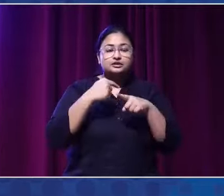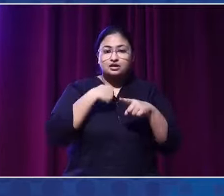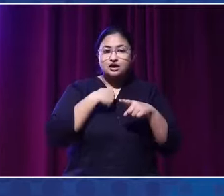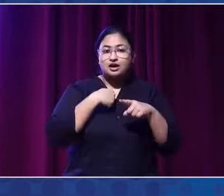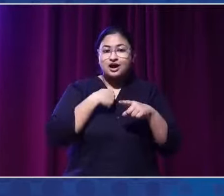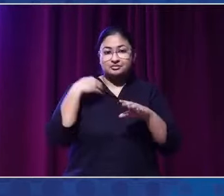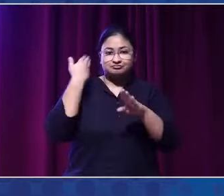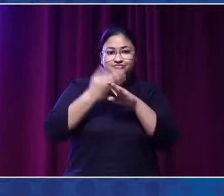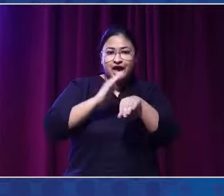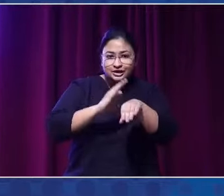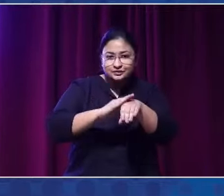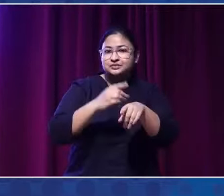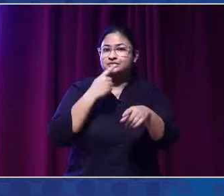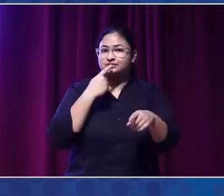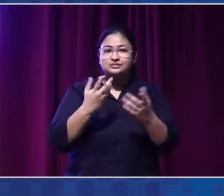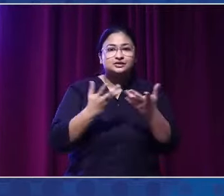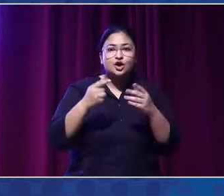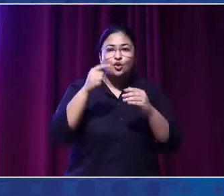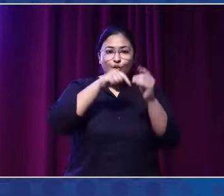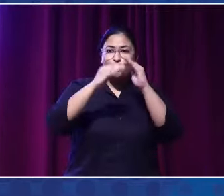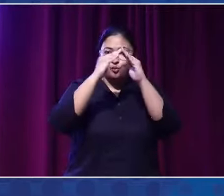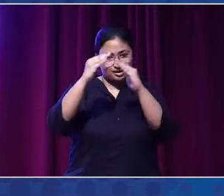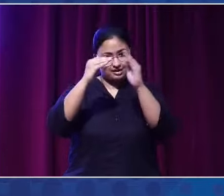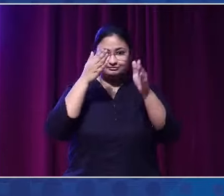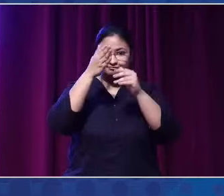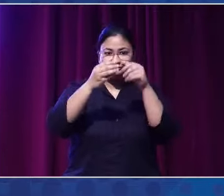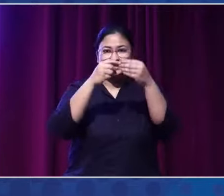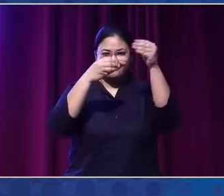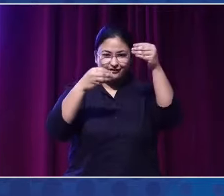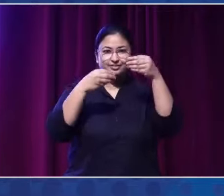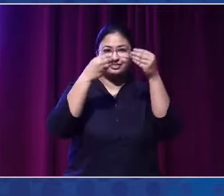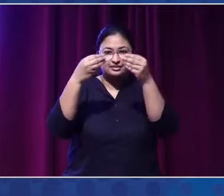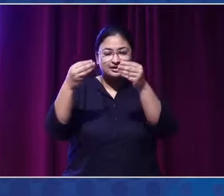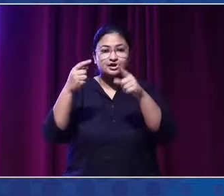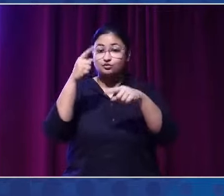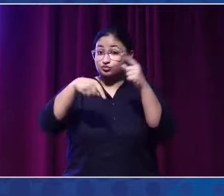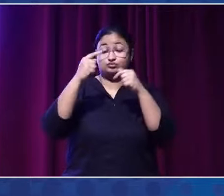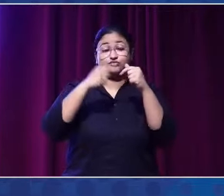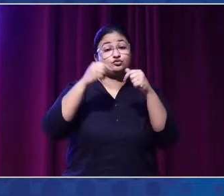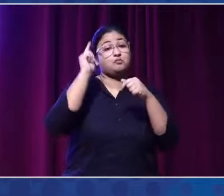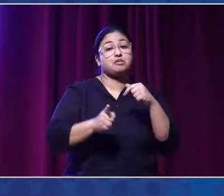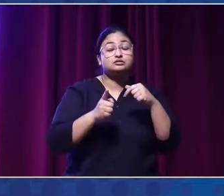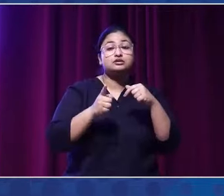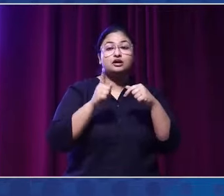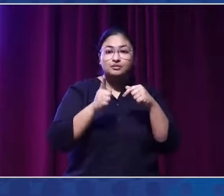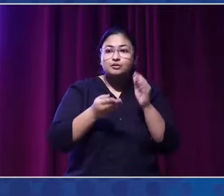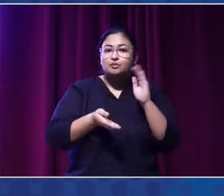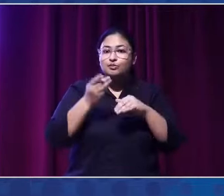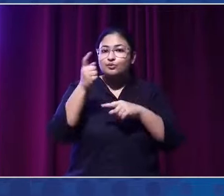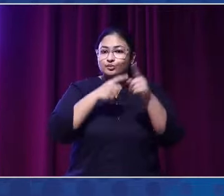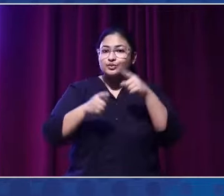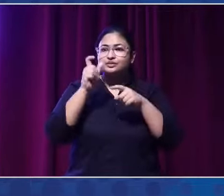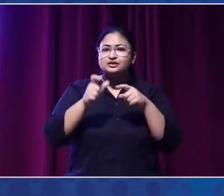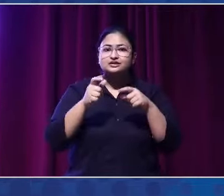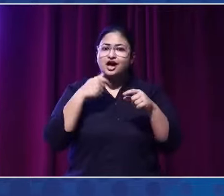है कि जब हमने सबके घर में पर्ची बांटी कि आपको 12D भरना है, लेकिन मेजॉरिटी ने हमसे ये कहा कि हम